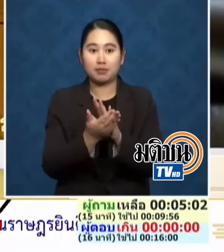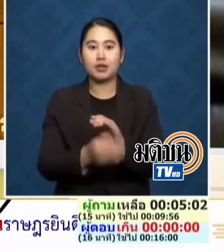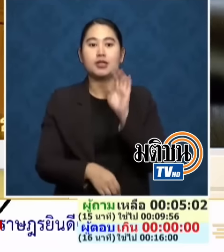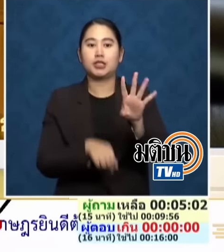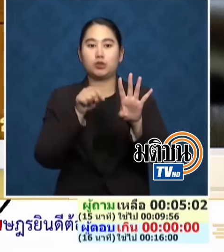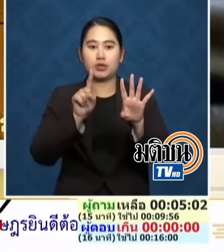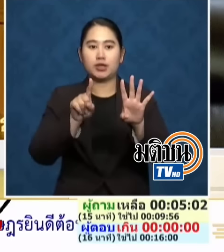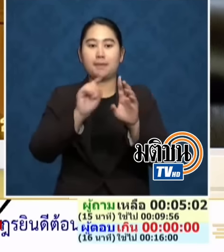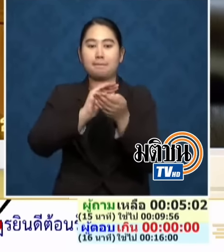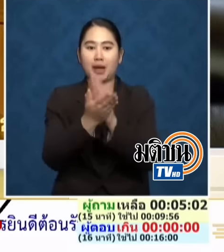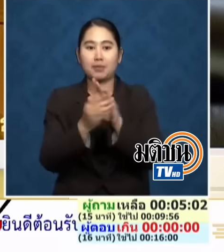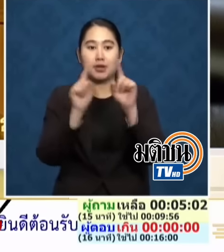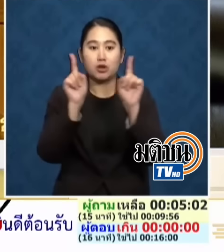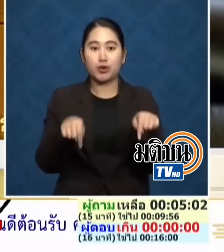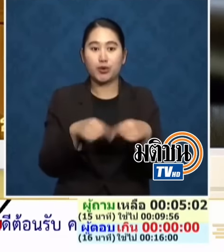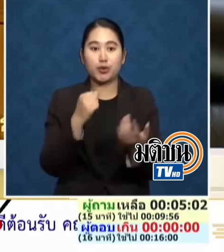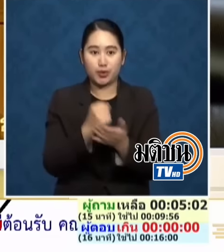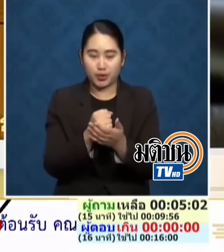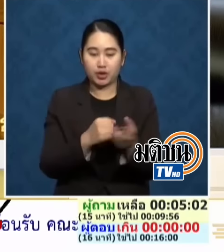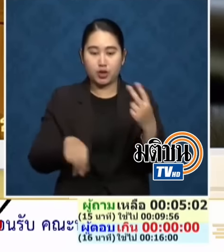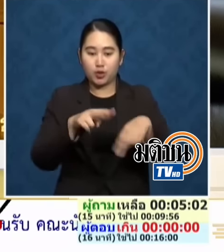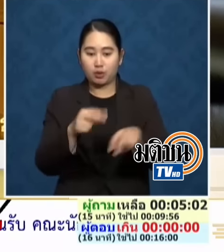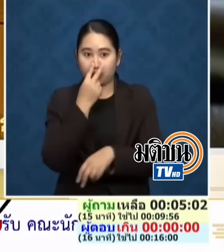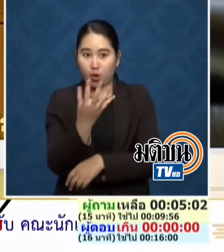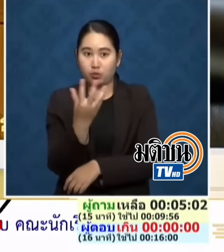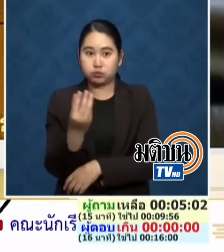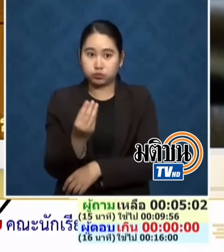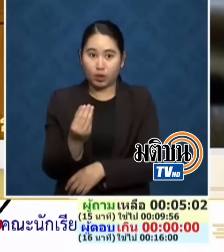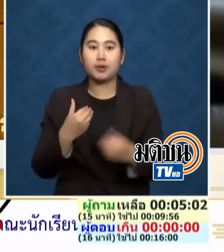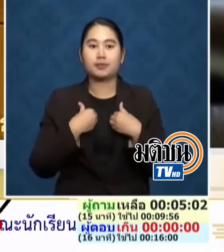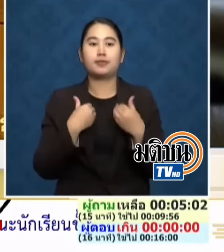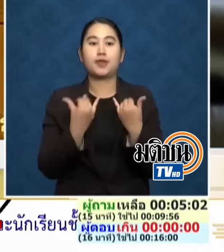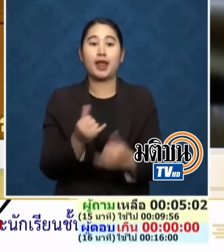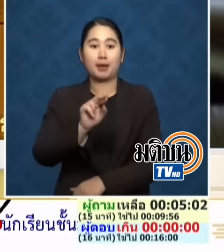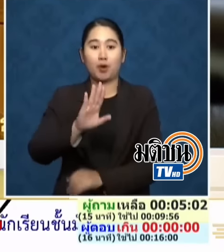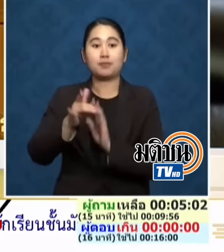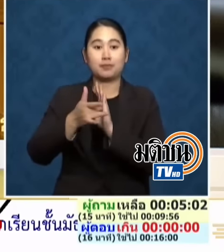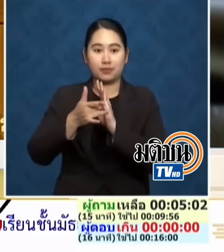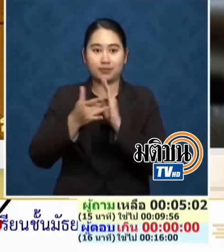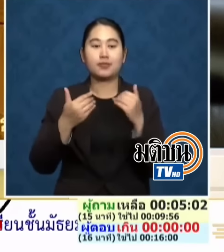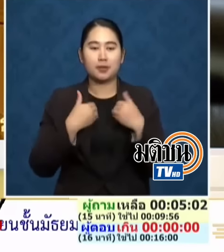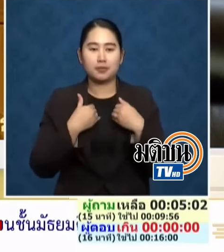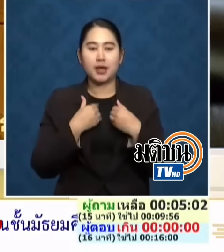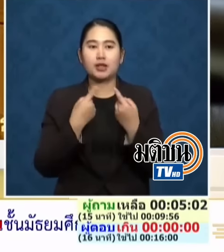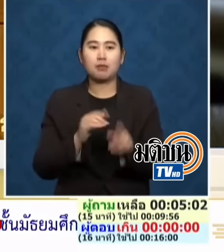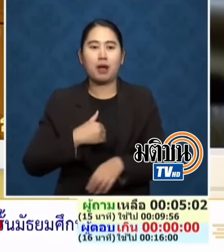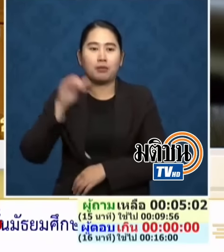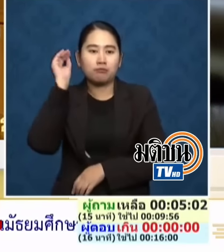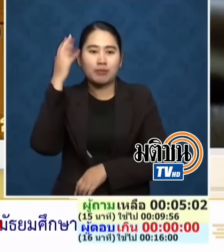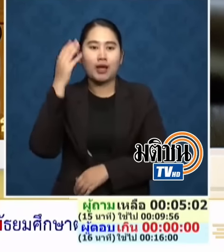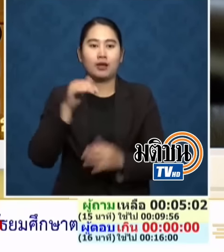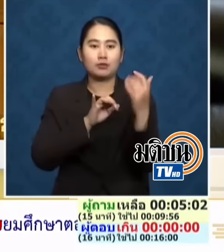ตหนึให้เป็ชโนตรเราคัดกลองนะครับ ทุกวยอารานี้เรามีระบบดิจิตัอยู่แล้วแต่เราไม่เชอคอมพเตอร